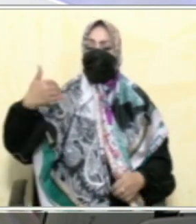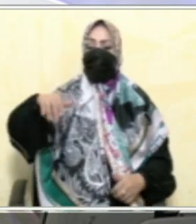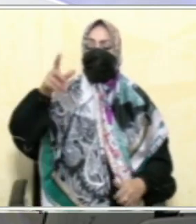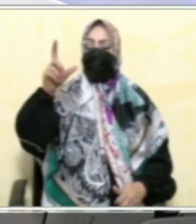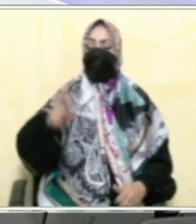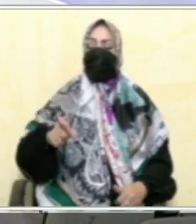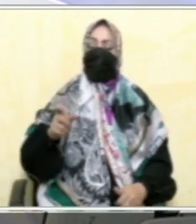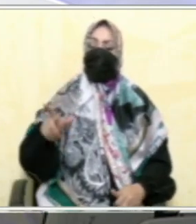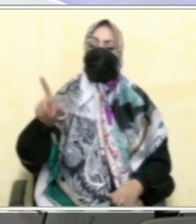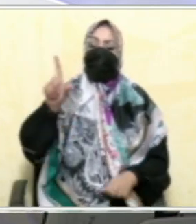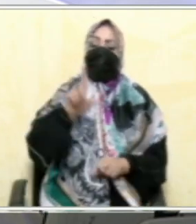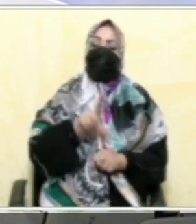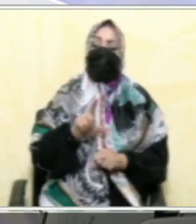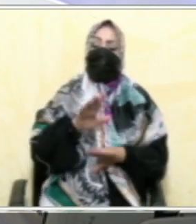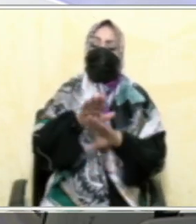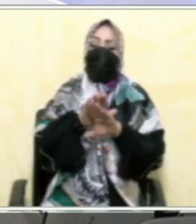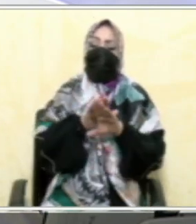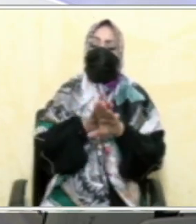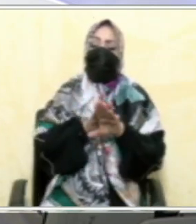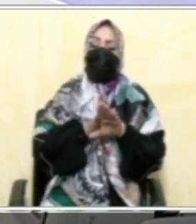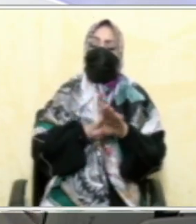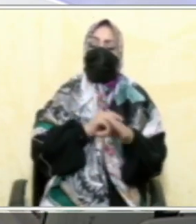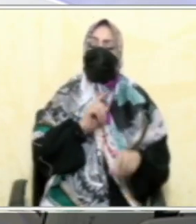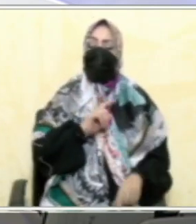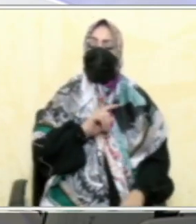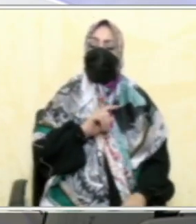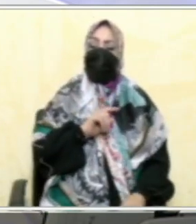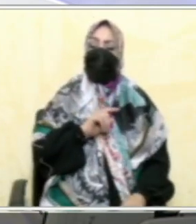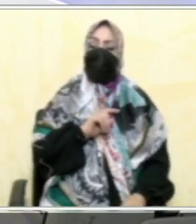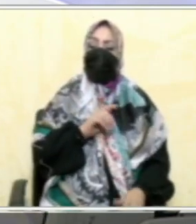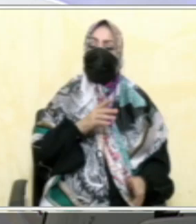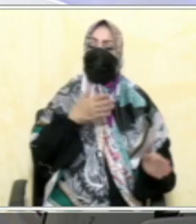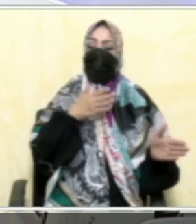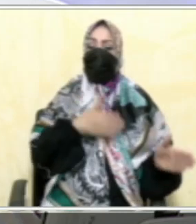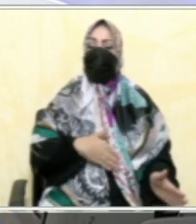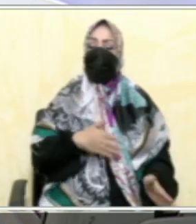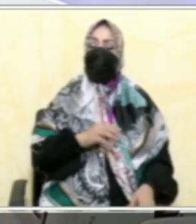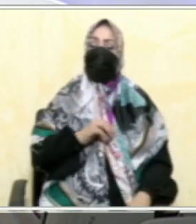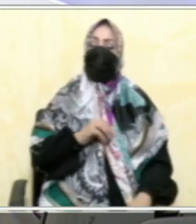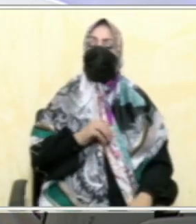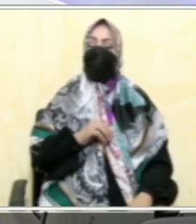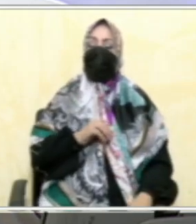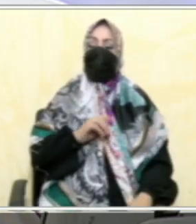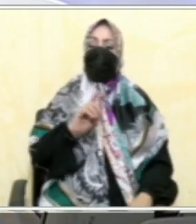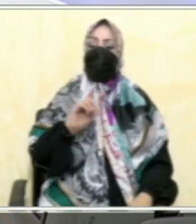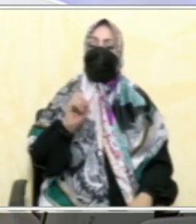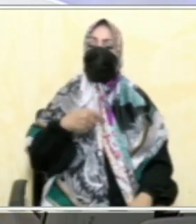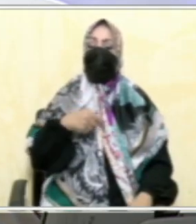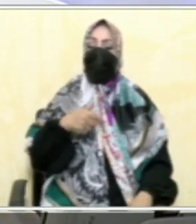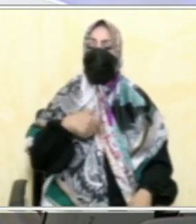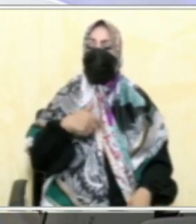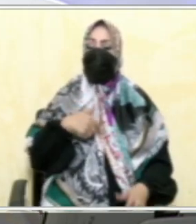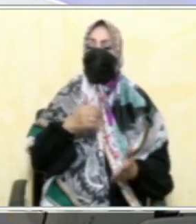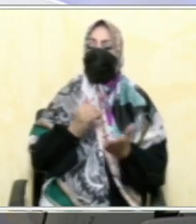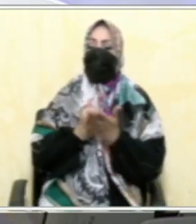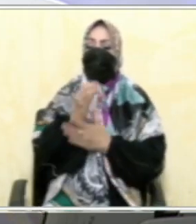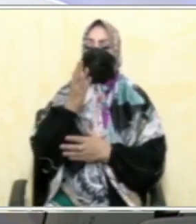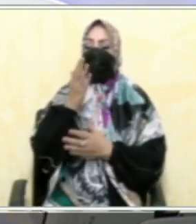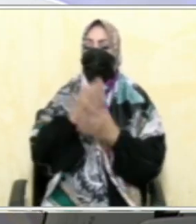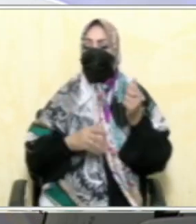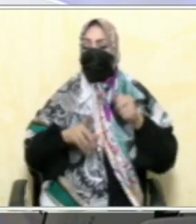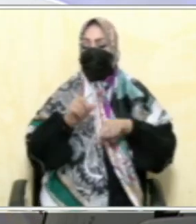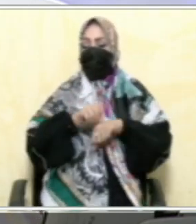لا أدرس في فصل فيه قريب لي إن علمت من نفسي ضعفا؟ رقم اثنين، هذه مسؤولية